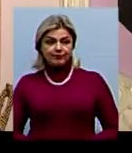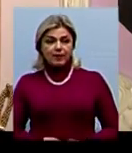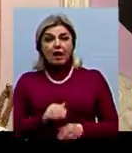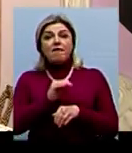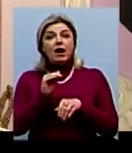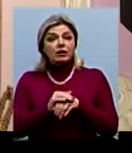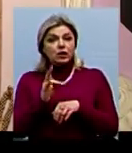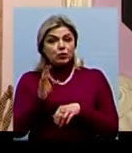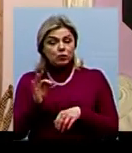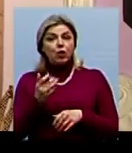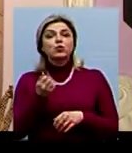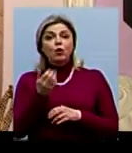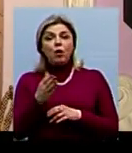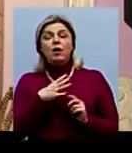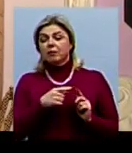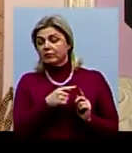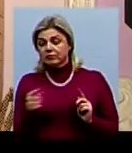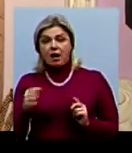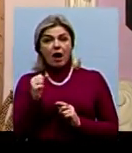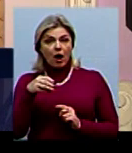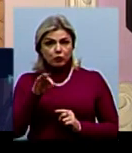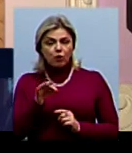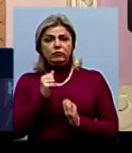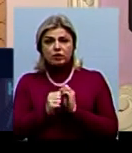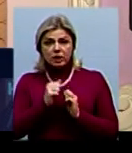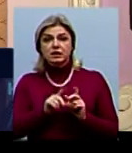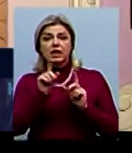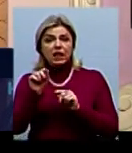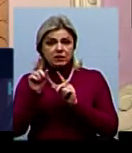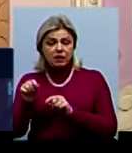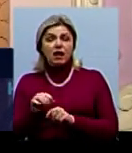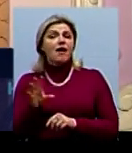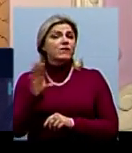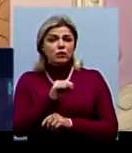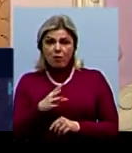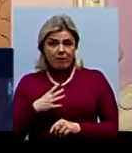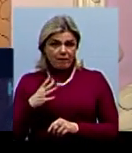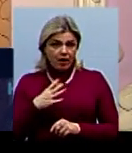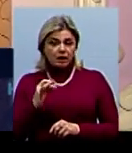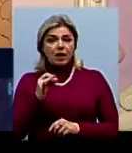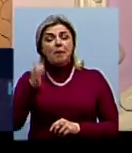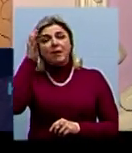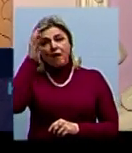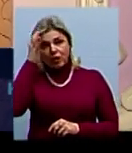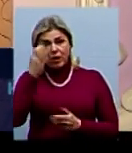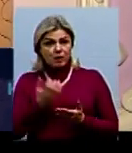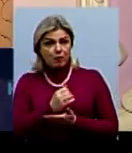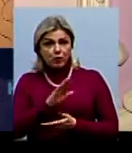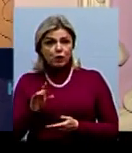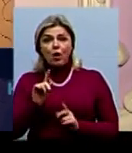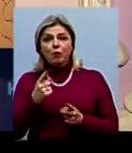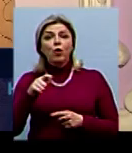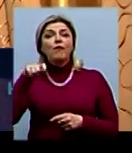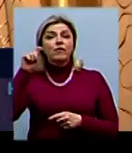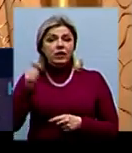Фактично, от скільки тривало АТО, стільки ми туди і їздили. Усяке бувало. Ну, за деяке взагалі і пригадувати не хочеться, тому що війна –